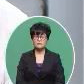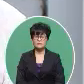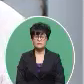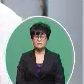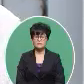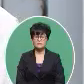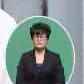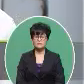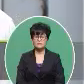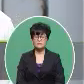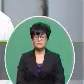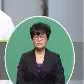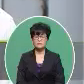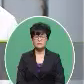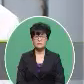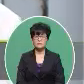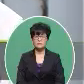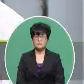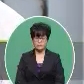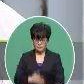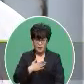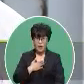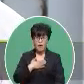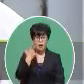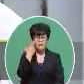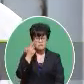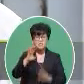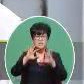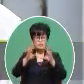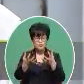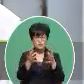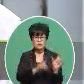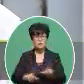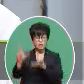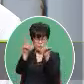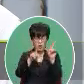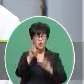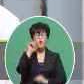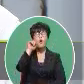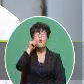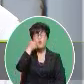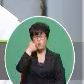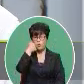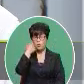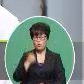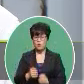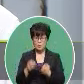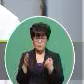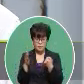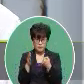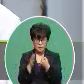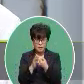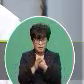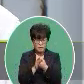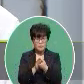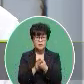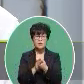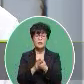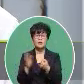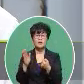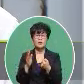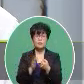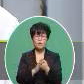없음 다음 아체 미국 생활이 특히 굉장히 많이 어려워 상당 그래서 웨어 펜 다운이 라고 얘기하는데